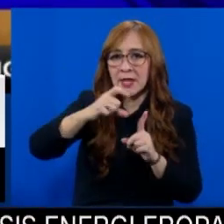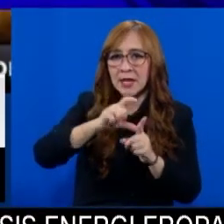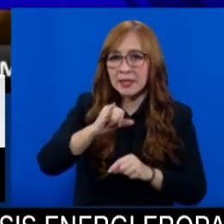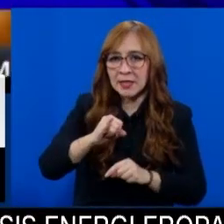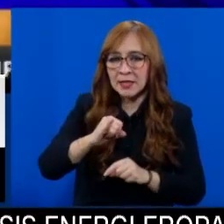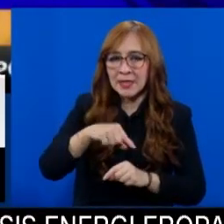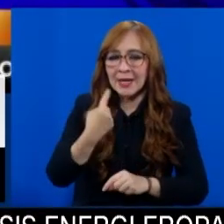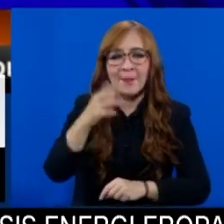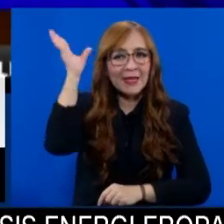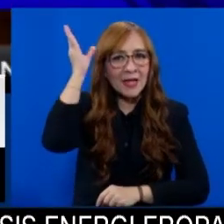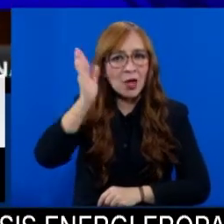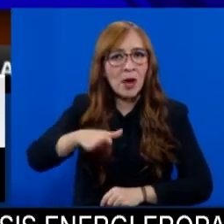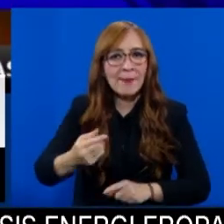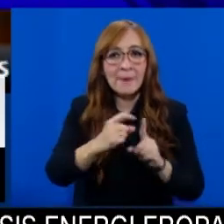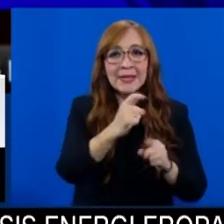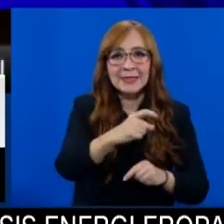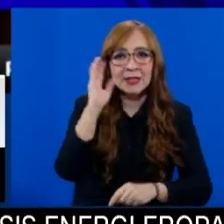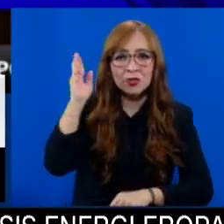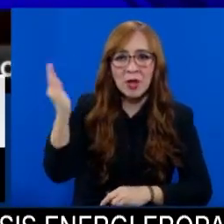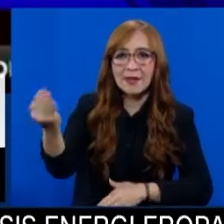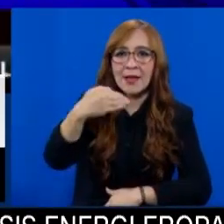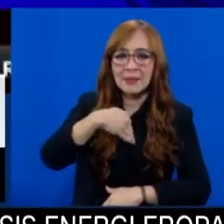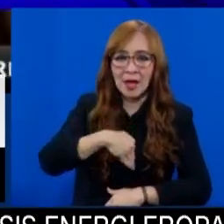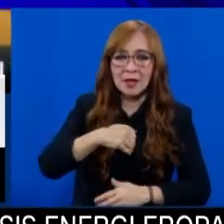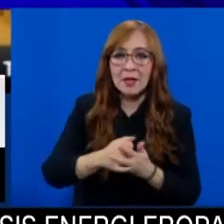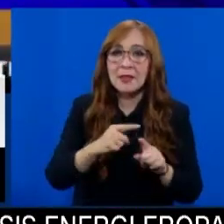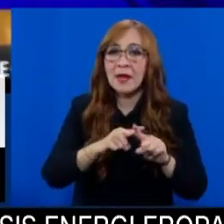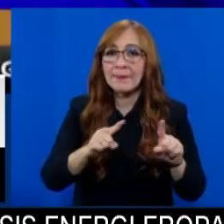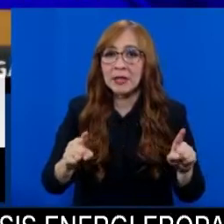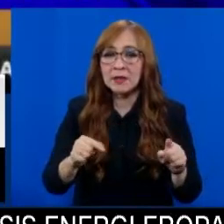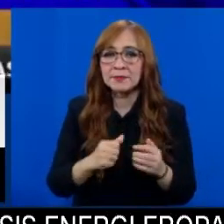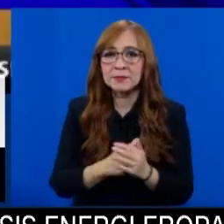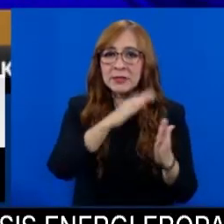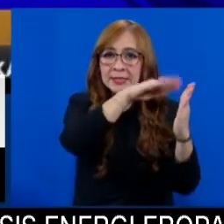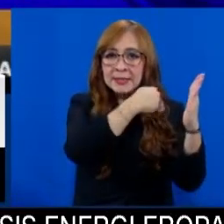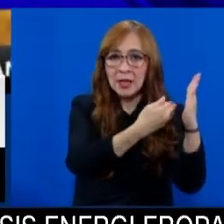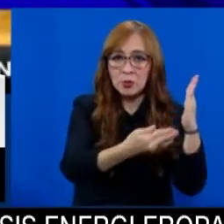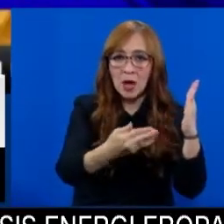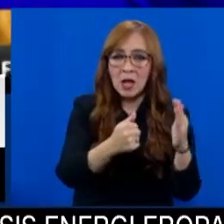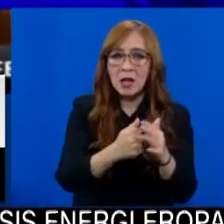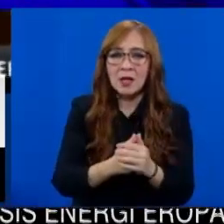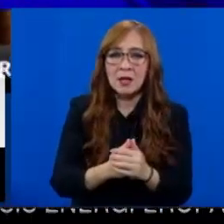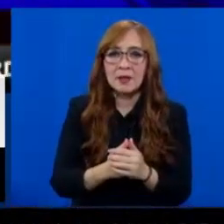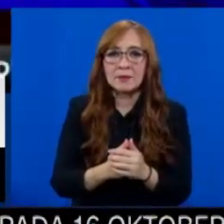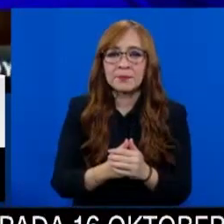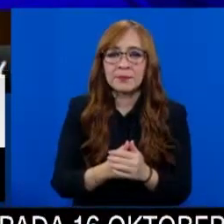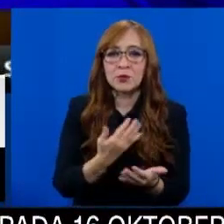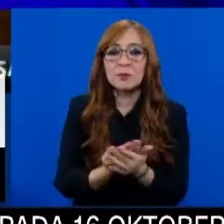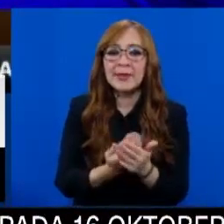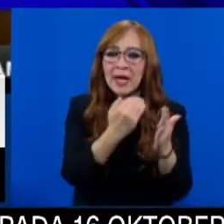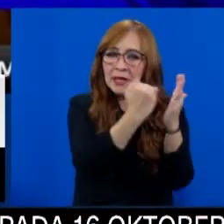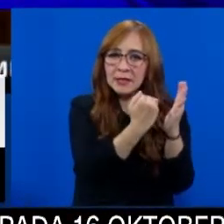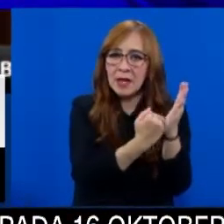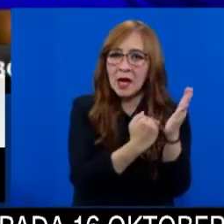belum, tapi kalau melihat apa yang pernah disampaikan beberapa waktu sebelumnya bahwa agenda pemeriksaan untuk mengkonfrontir informasi dari Putri